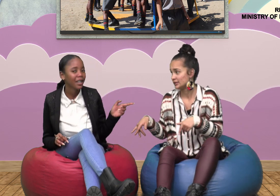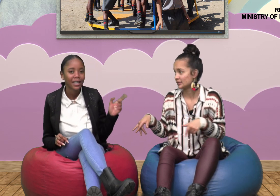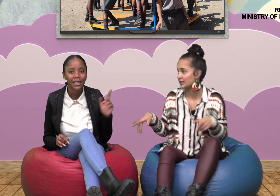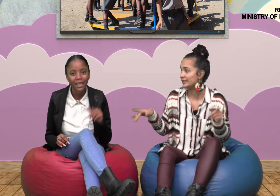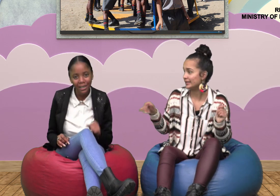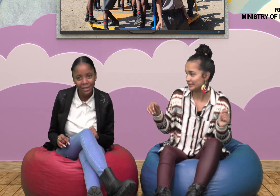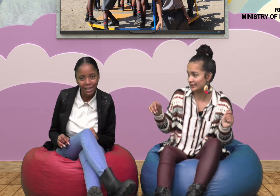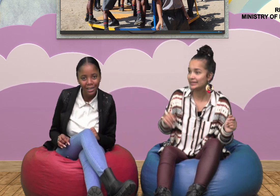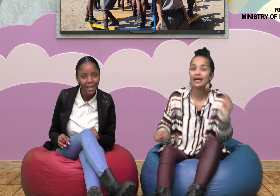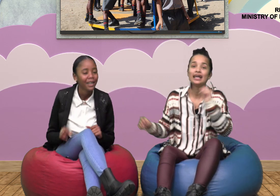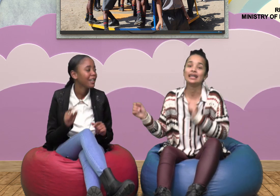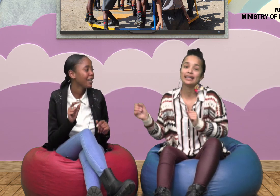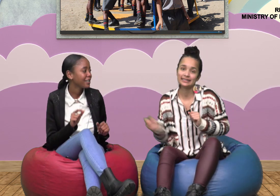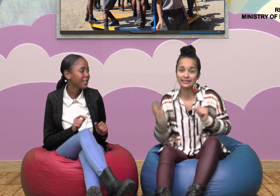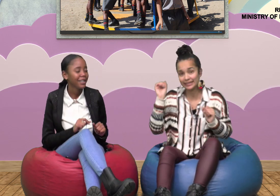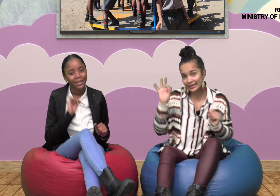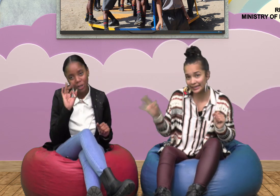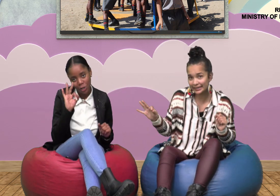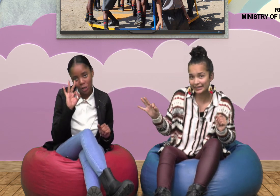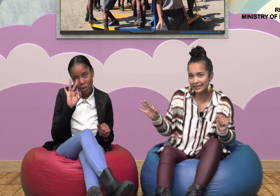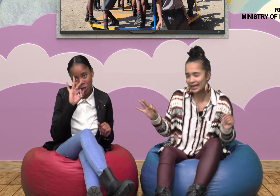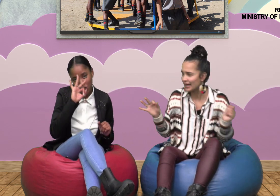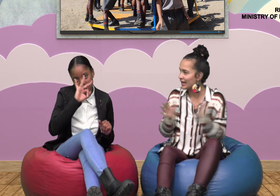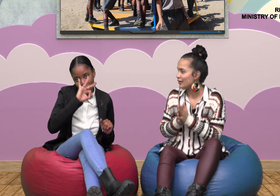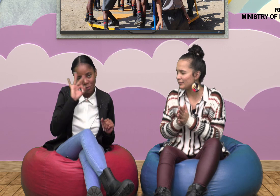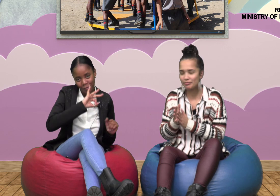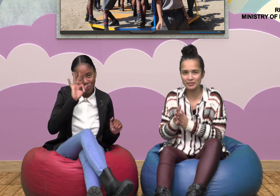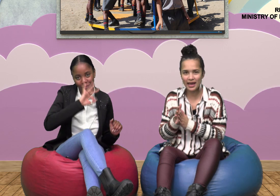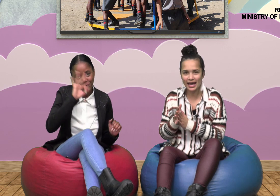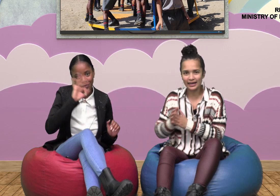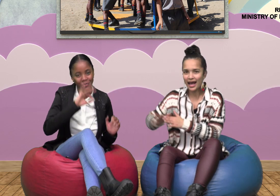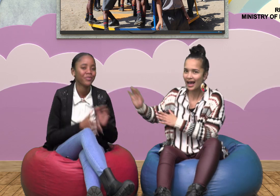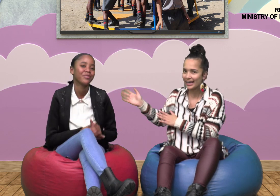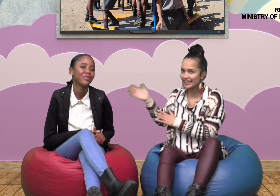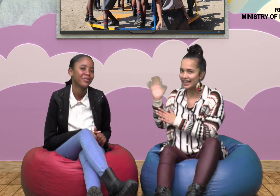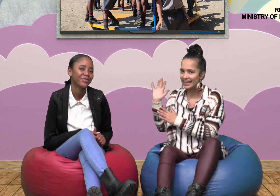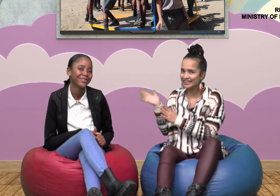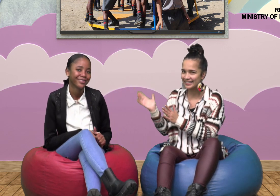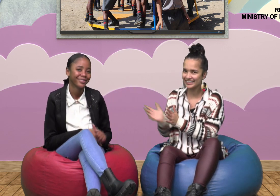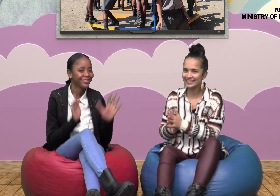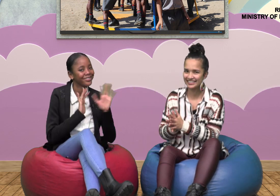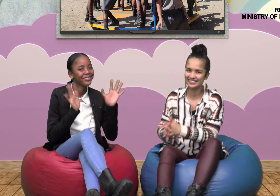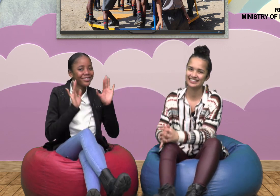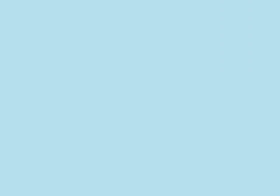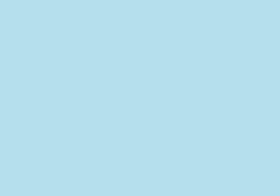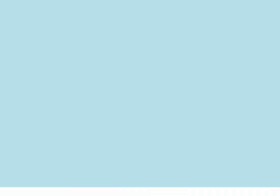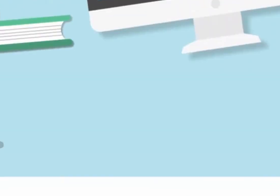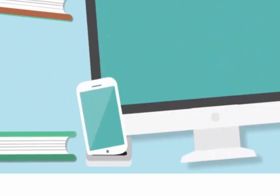week 19, les 3. Pre-primêr. Geniet dit.